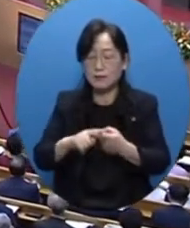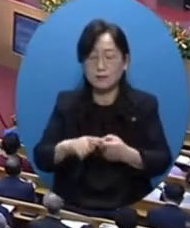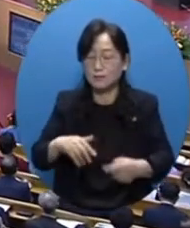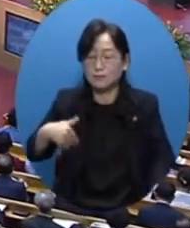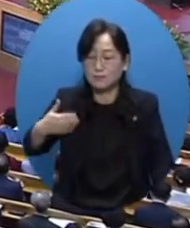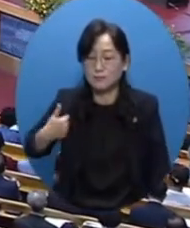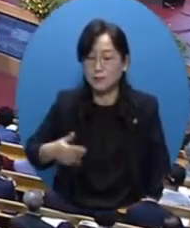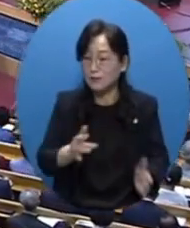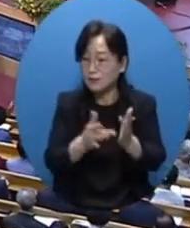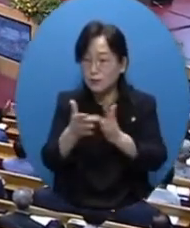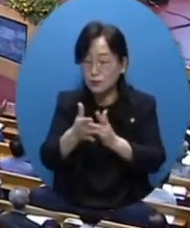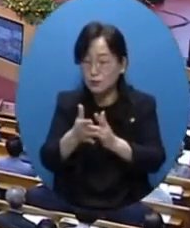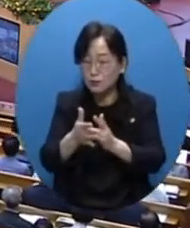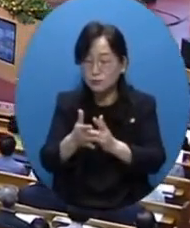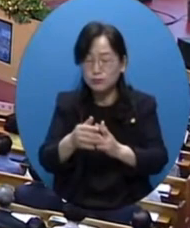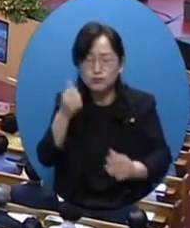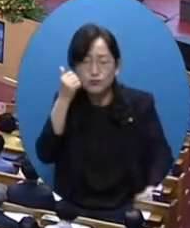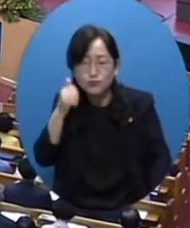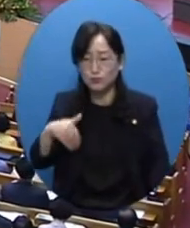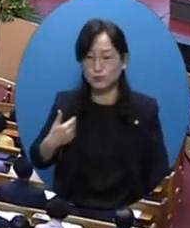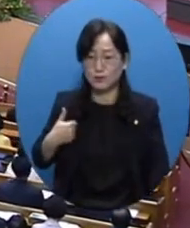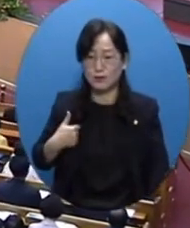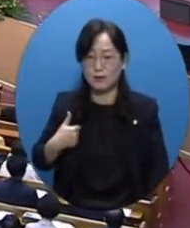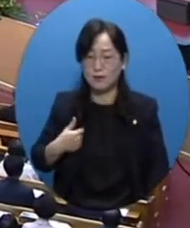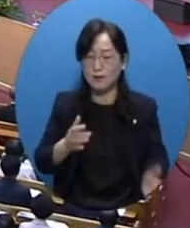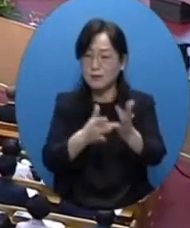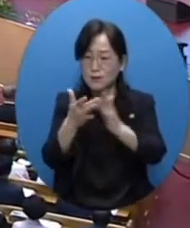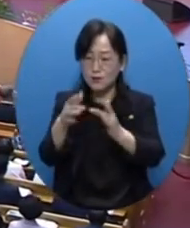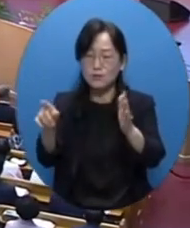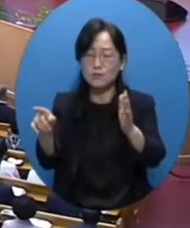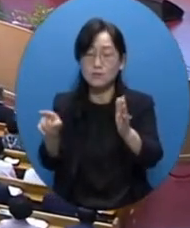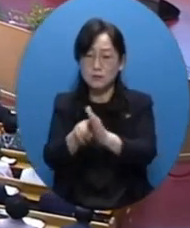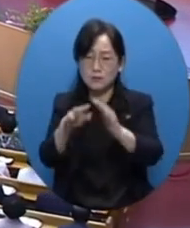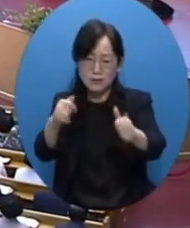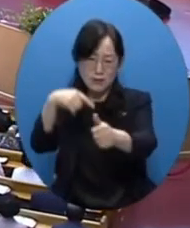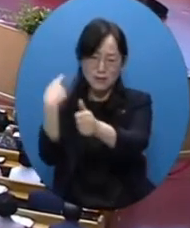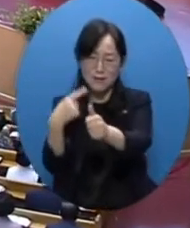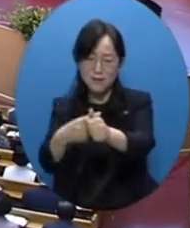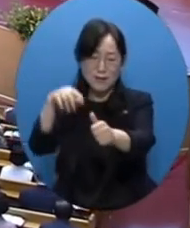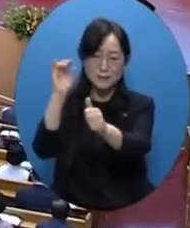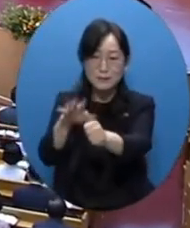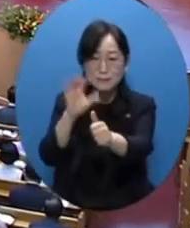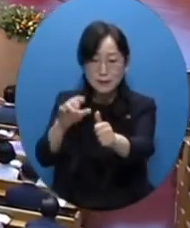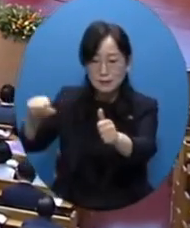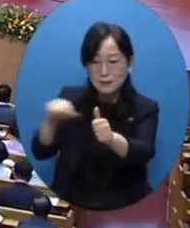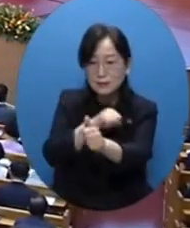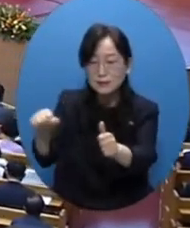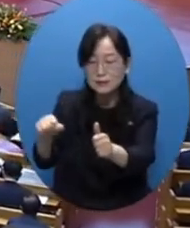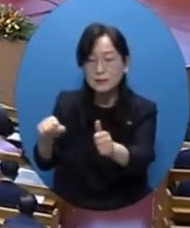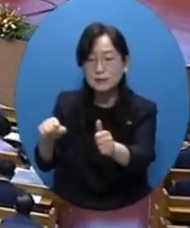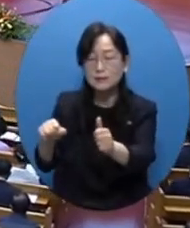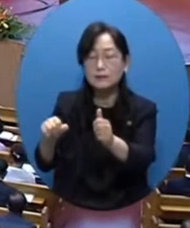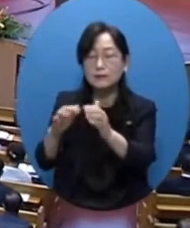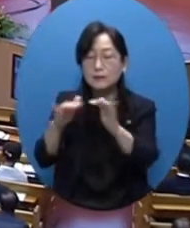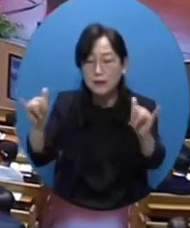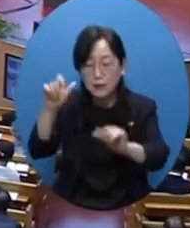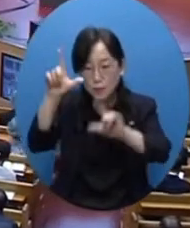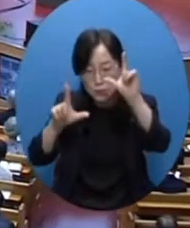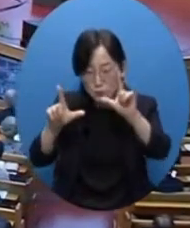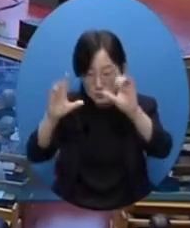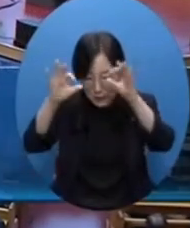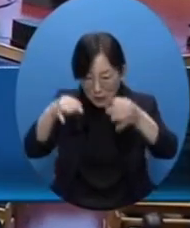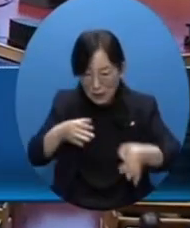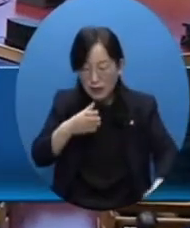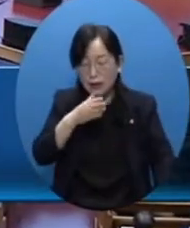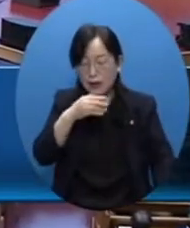예수 믿으시오 모르고 김에 대해서 비방 자 박혜자 폭행 자로 살았던 그 모습을 그는 고백합니다 지